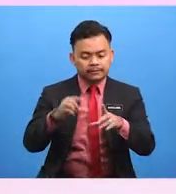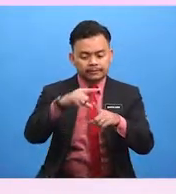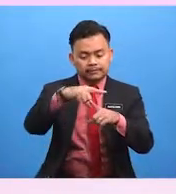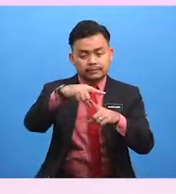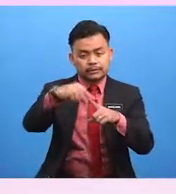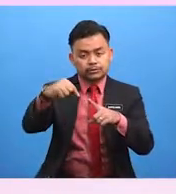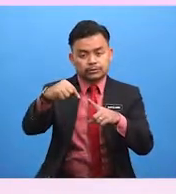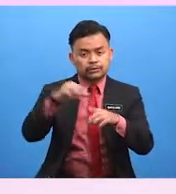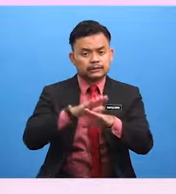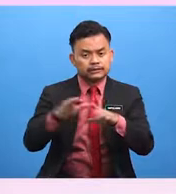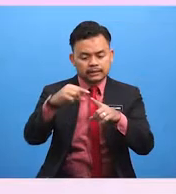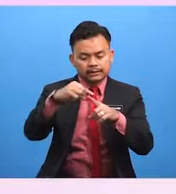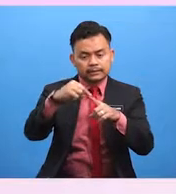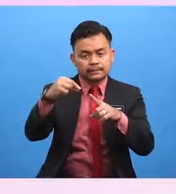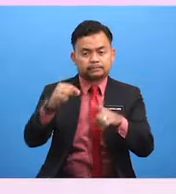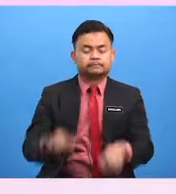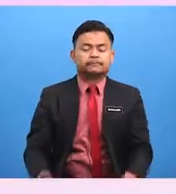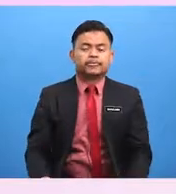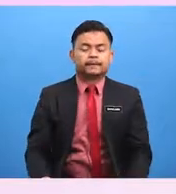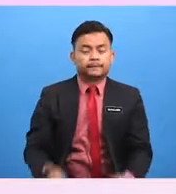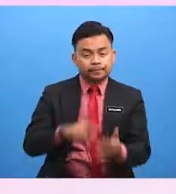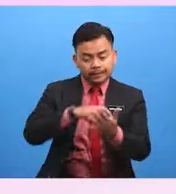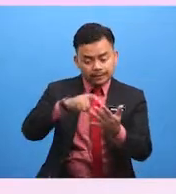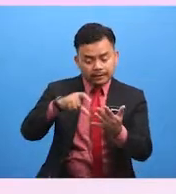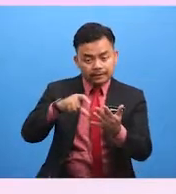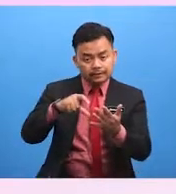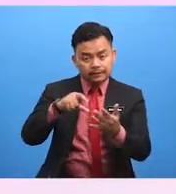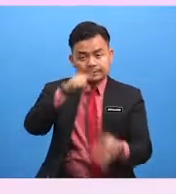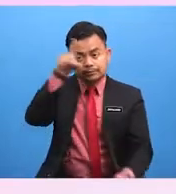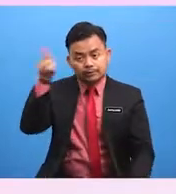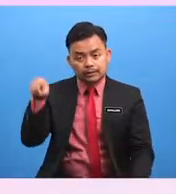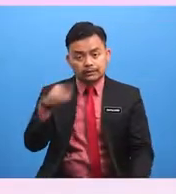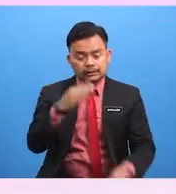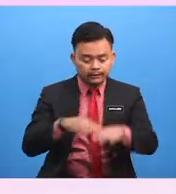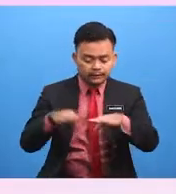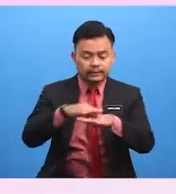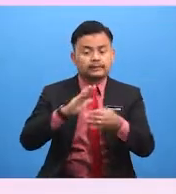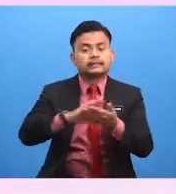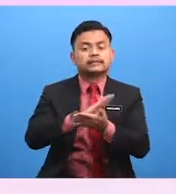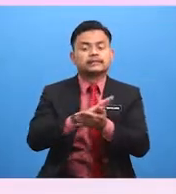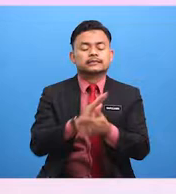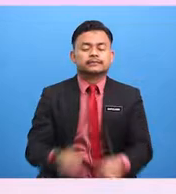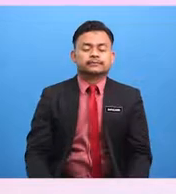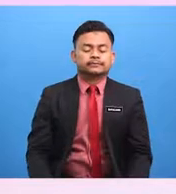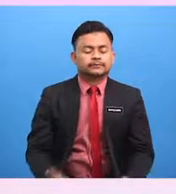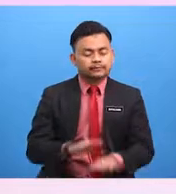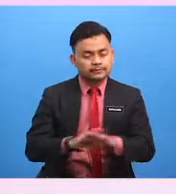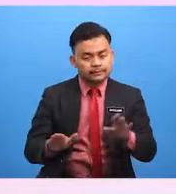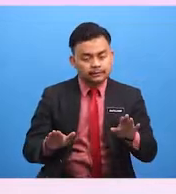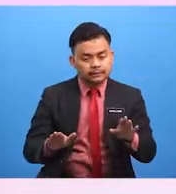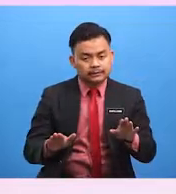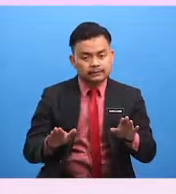tajam. Cuba kamu lakarkan bulatan di atas kertas. Kamu tidak perlu